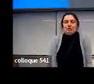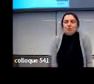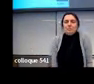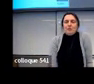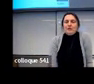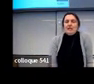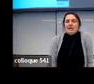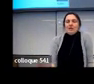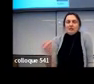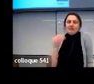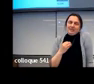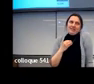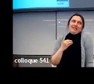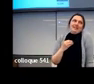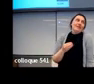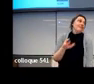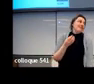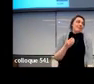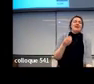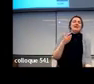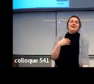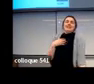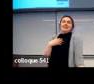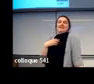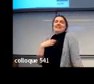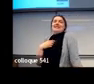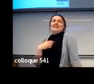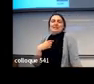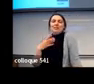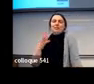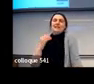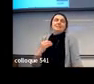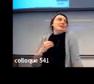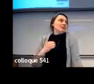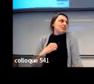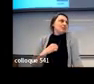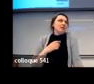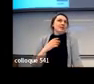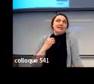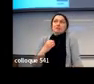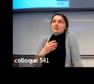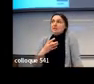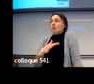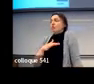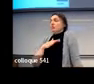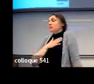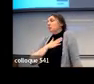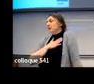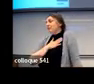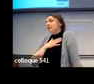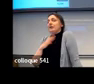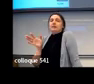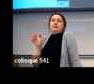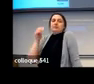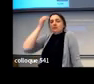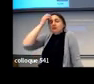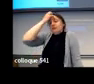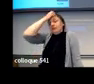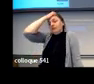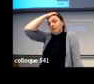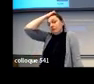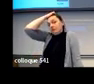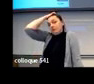Les enjeux. Bon, alors, il y a évidemment la question de la dimension linguistique. Donc, c'est tout à fait